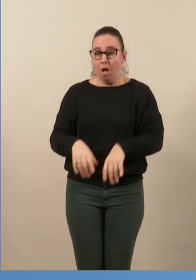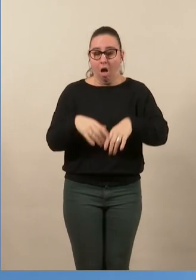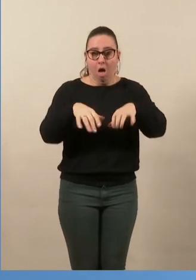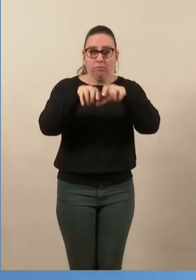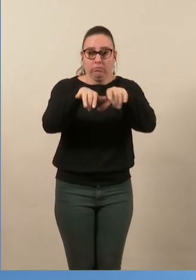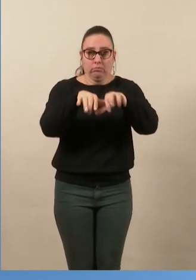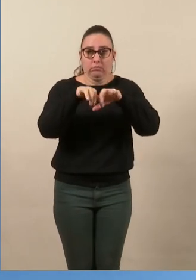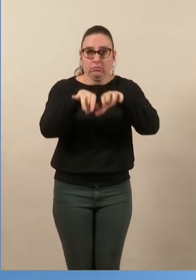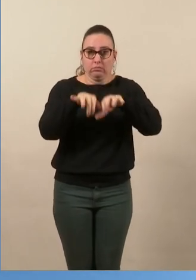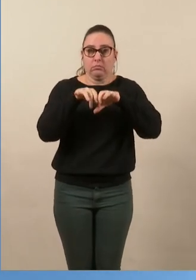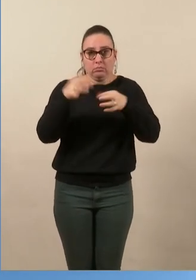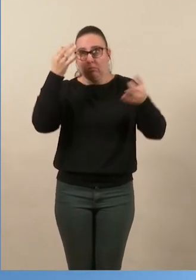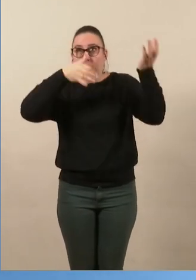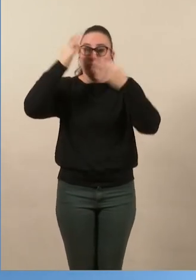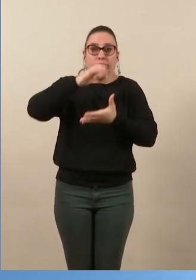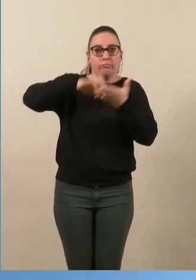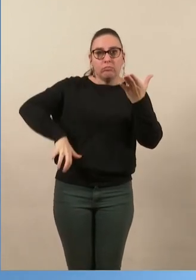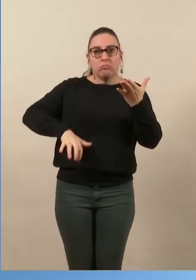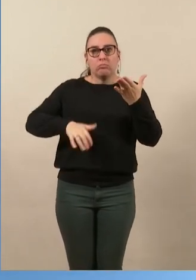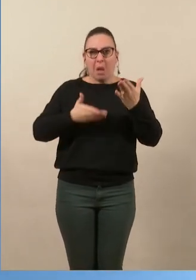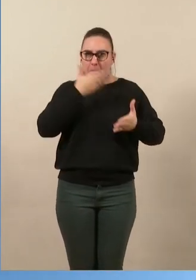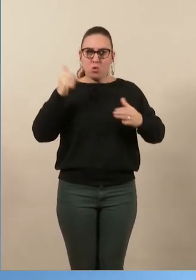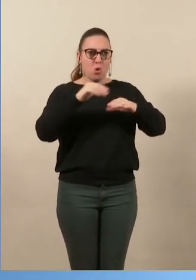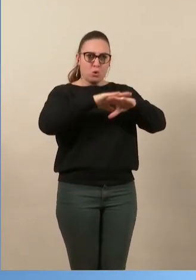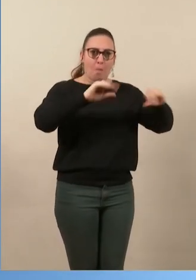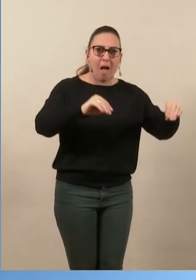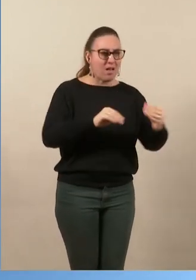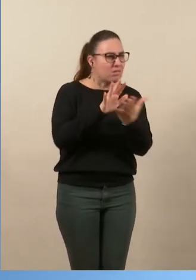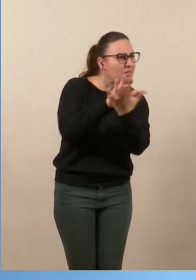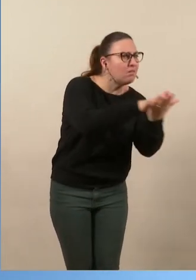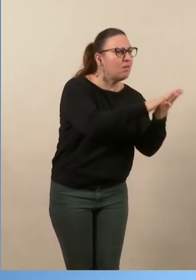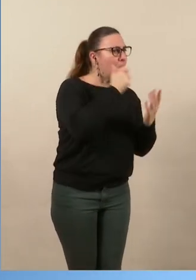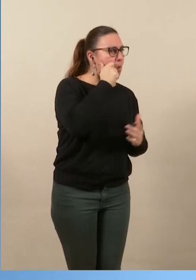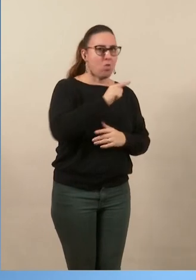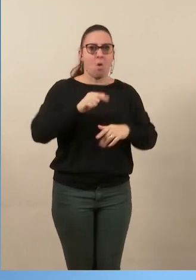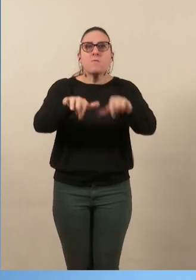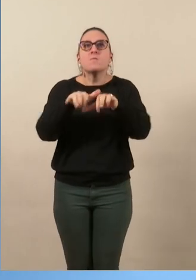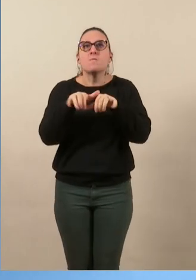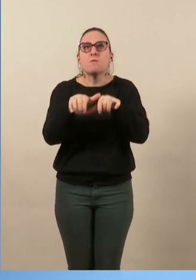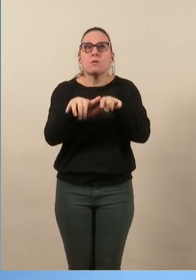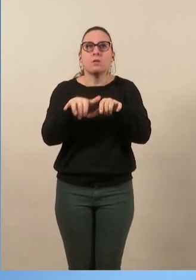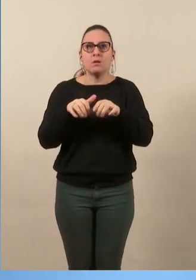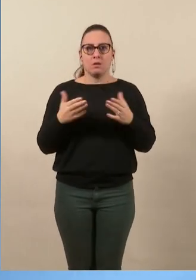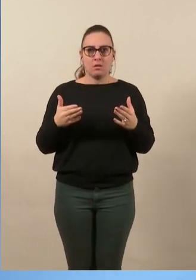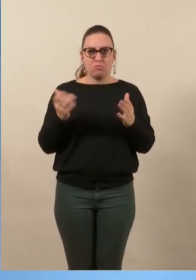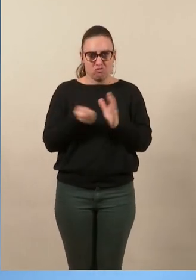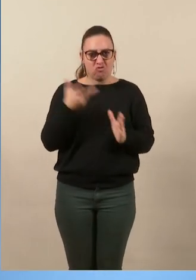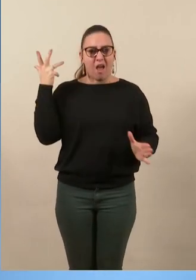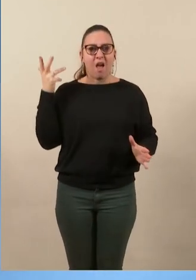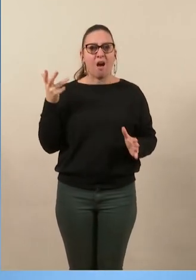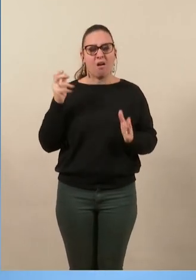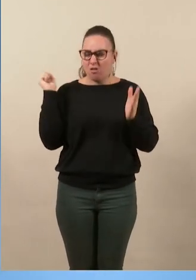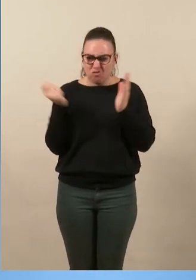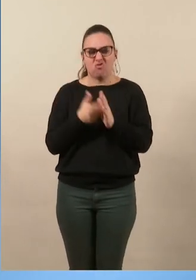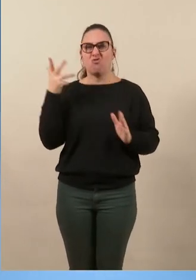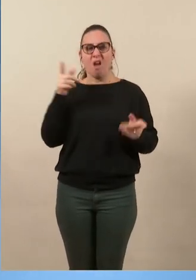publique pour faire ça au lieu d'être sur le terrain et de répondre aux préoccupations des Grenoblois donc votre idéologie nous coûte très cher et coûte très cher au